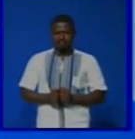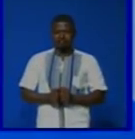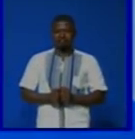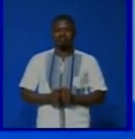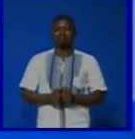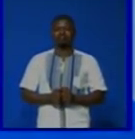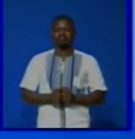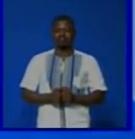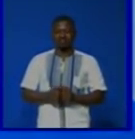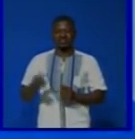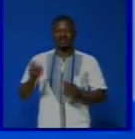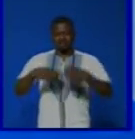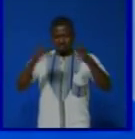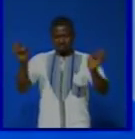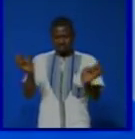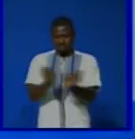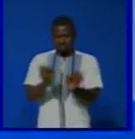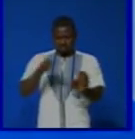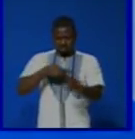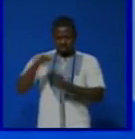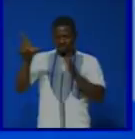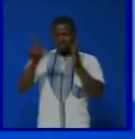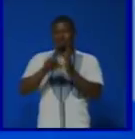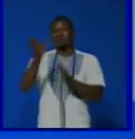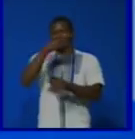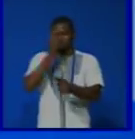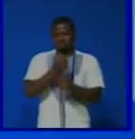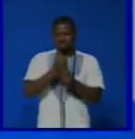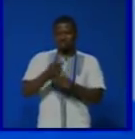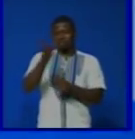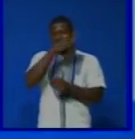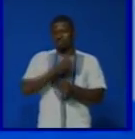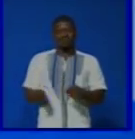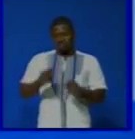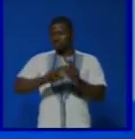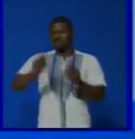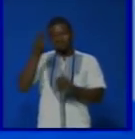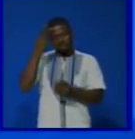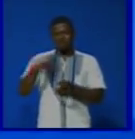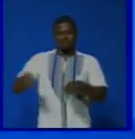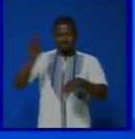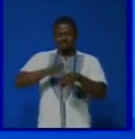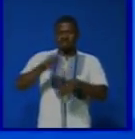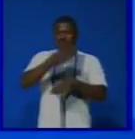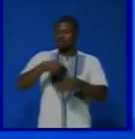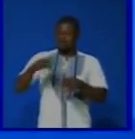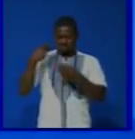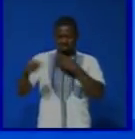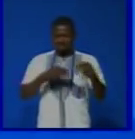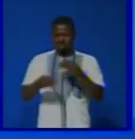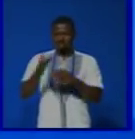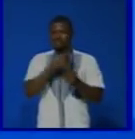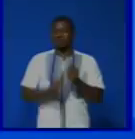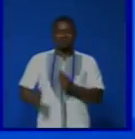de spécialistes des travaux publics mis sur le marché de l'emploi. Plus de 400 diplômés formés à l'École nationale des travaux publics ont